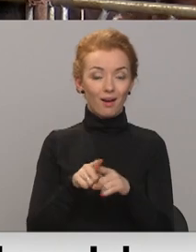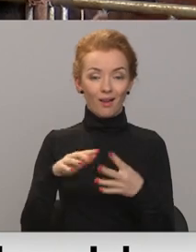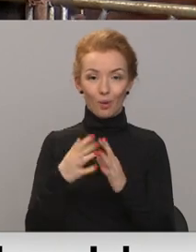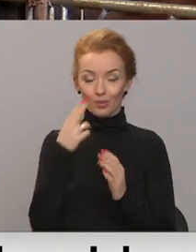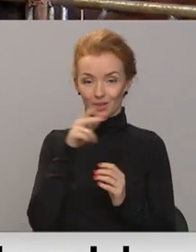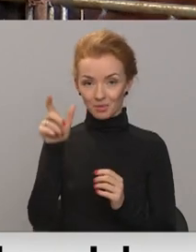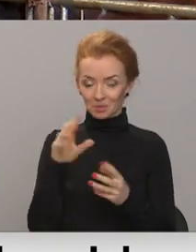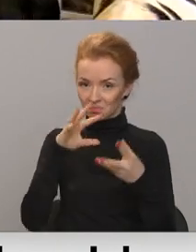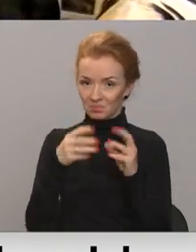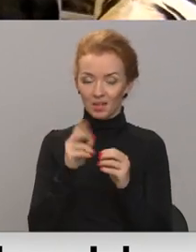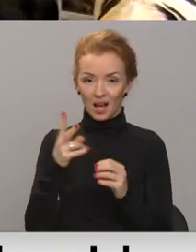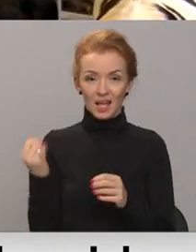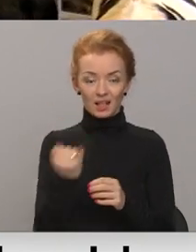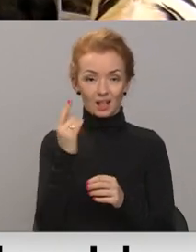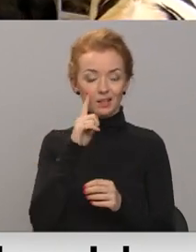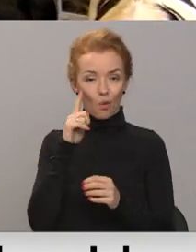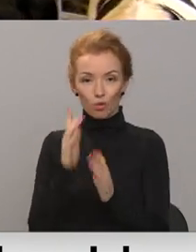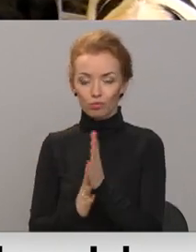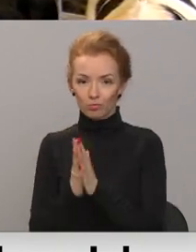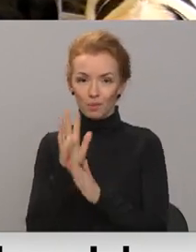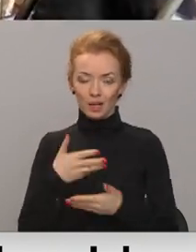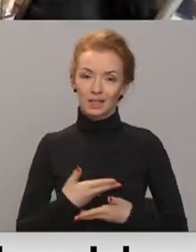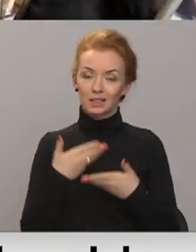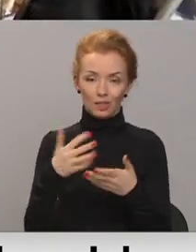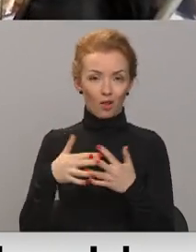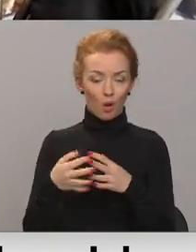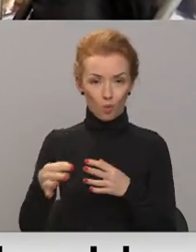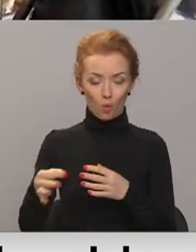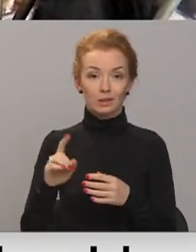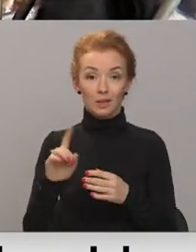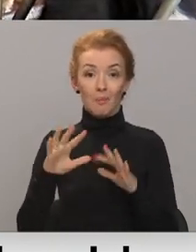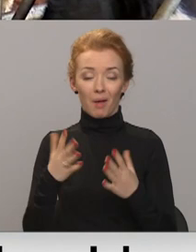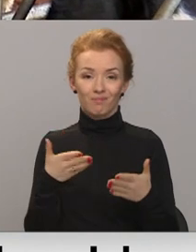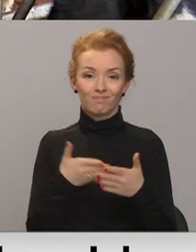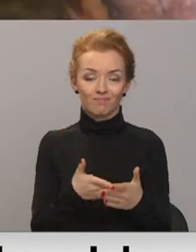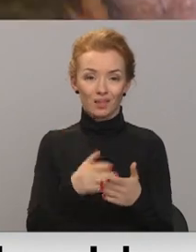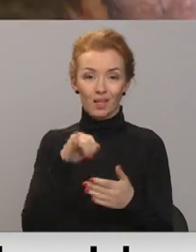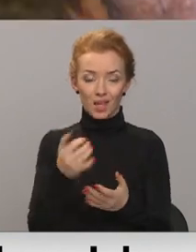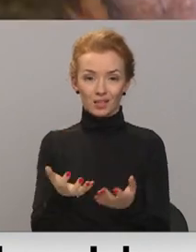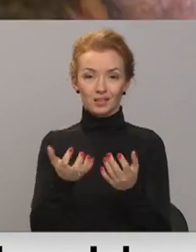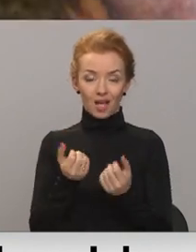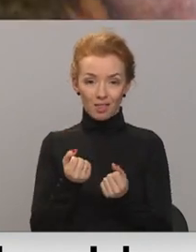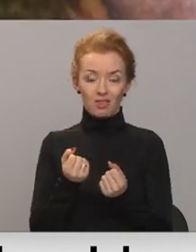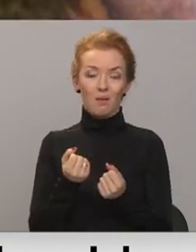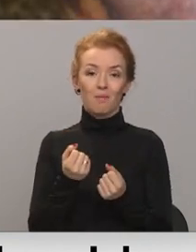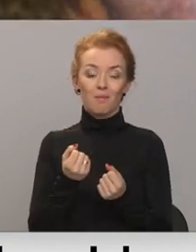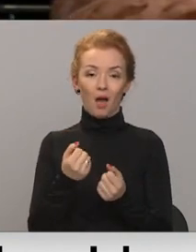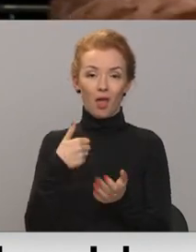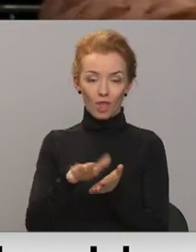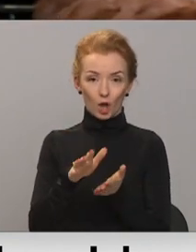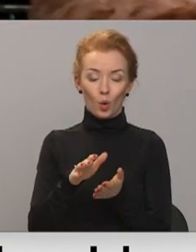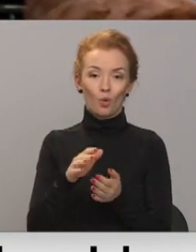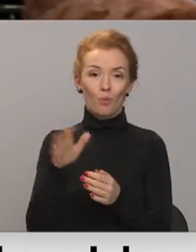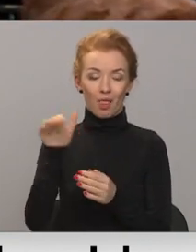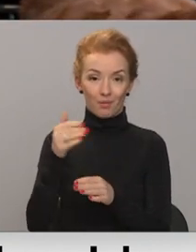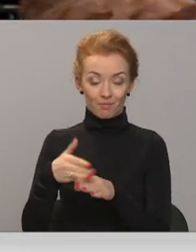lauksaimnieks ievērojas, ka interese jauniešu vidū par dzīvi laukos aug, tomēr viss apstājas tad, kad saņems kārtējais kredīta atteikums. Kura